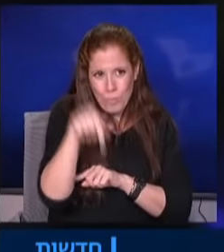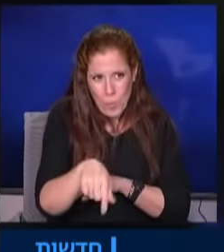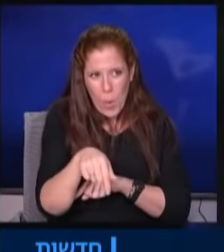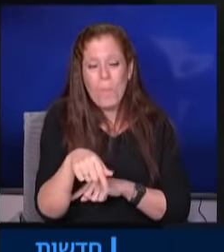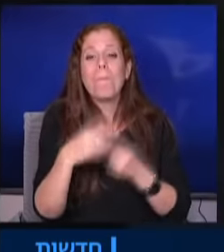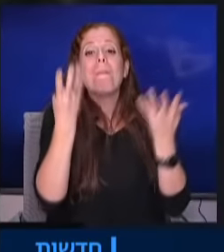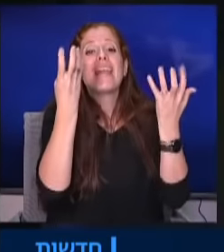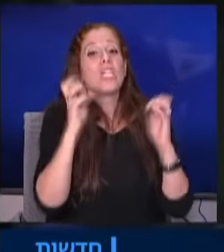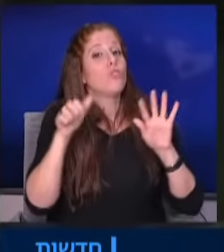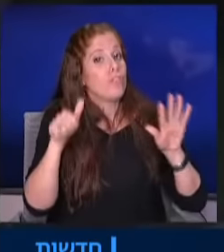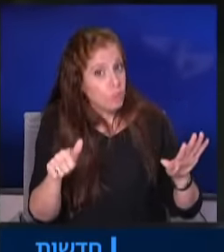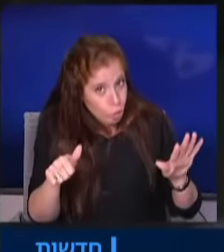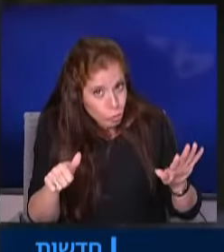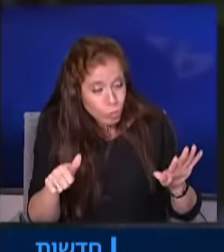ב-96.